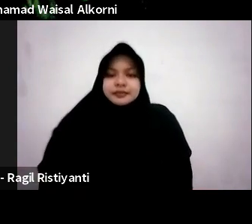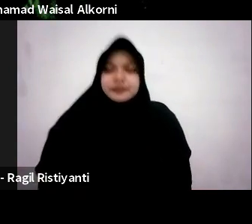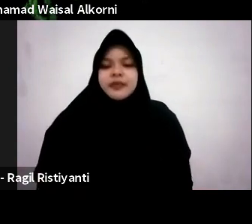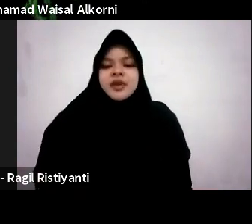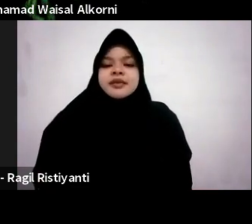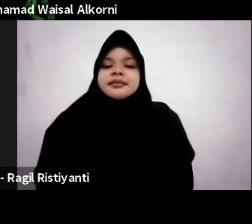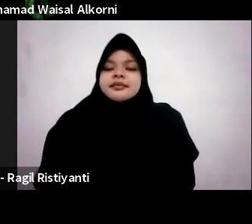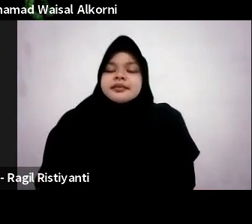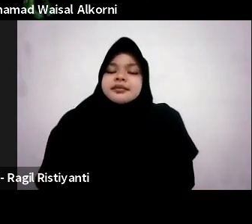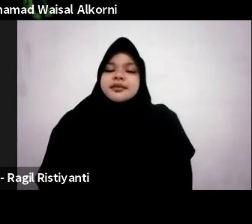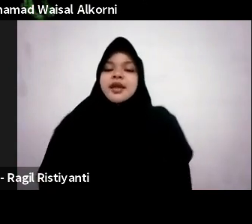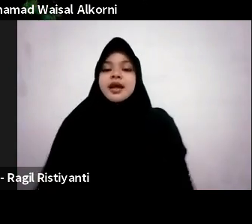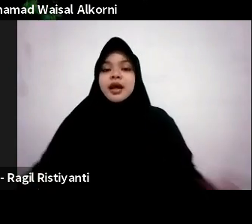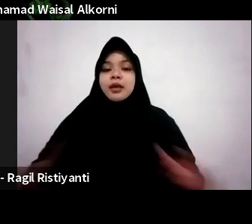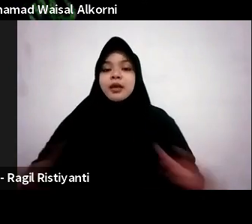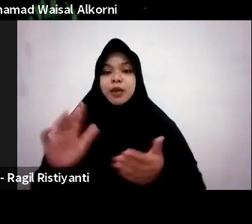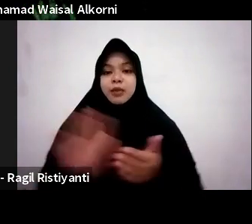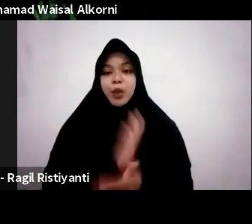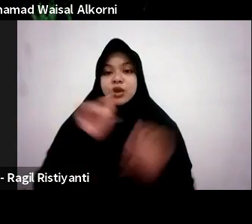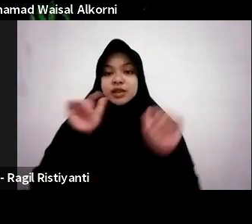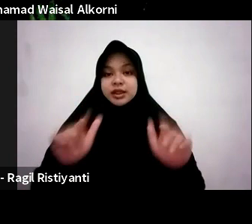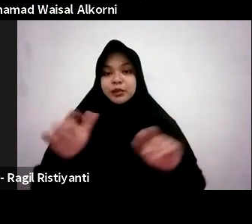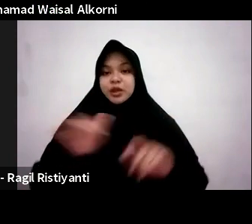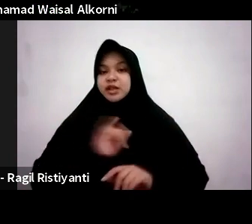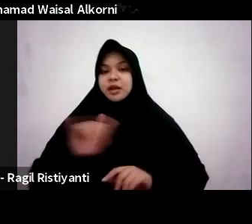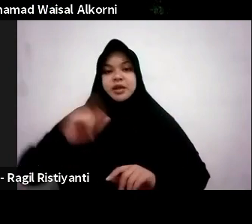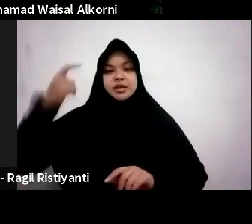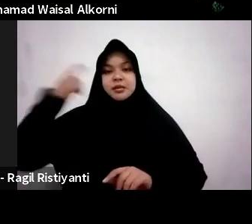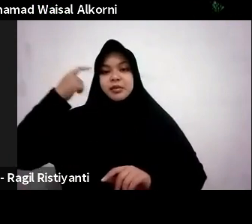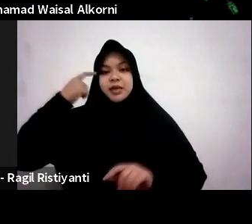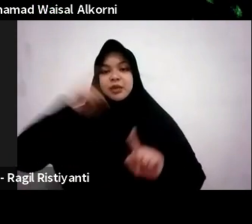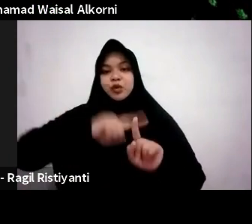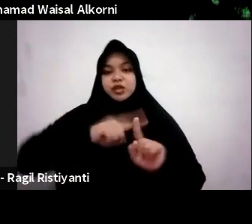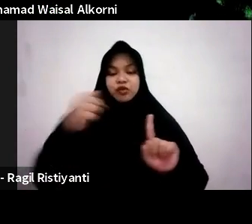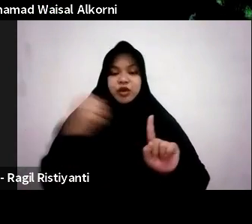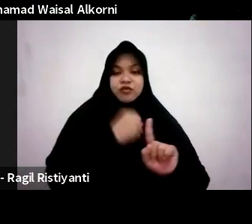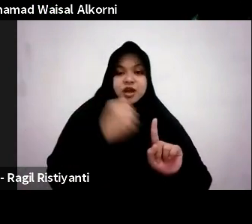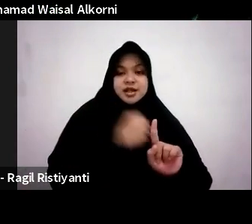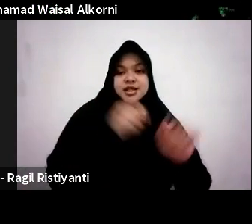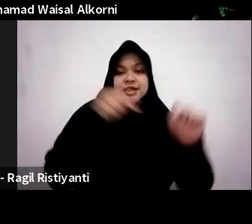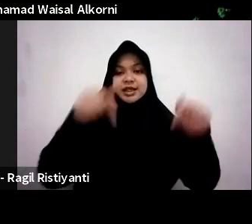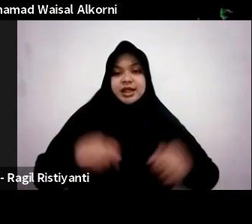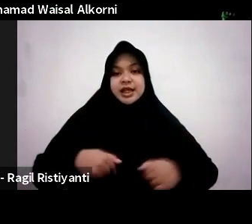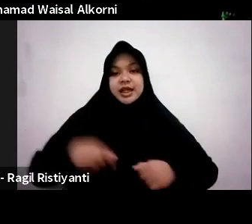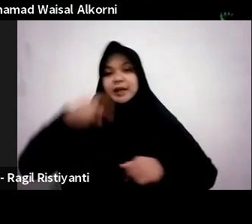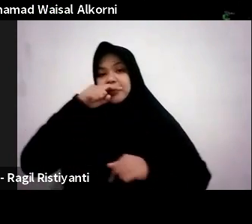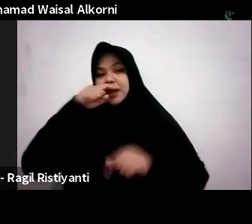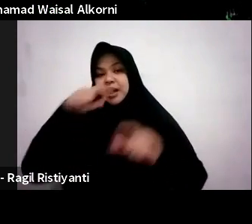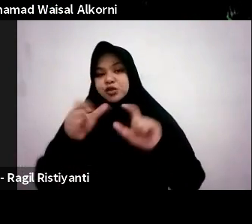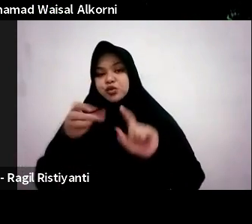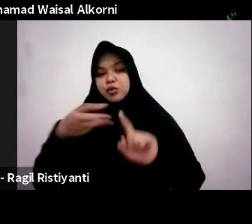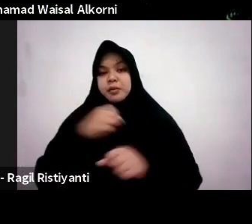saja supaya kita bisa bersama-sama berpikir positiflah itu dalam advokasi Ini tadi Pak suharta